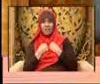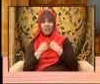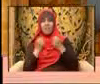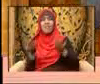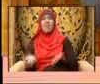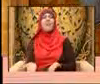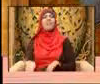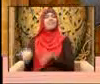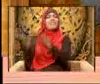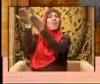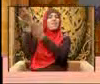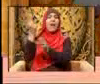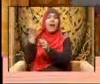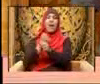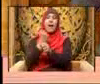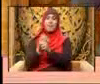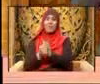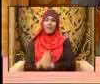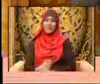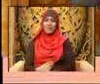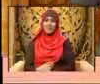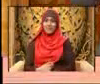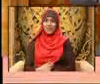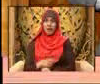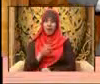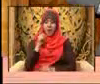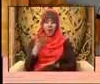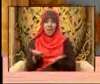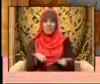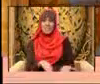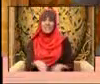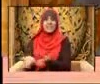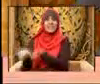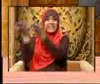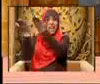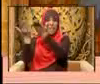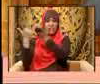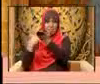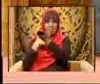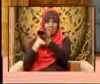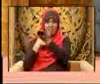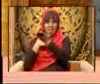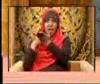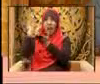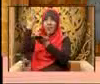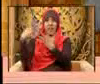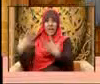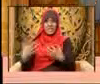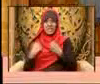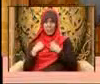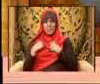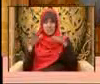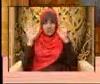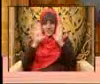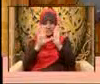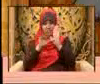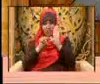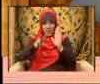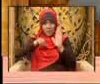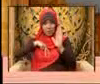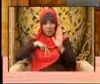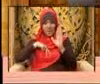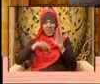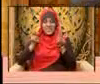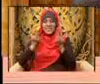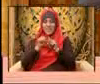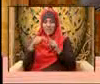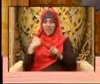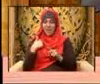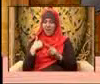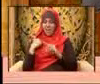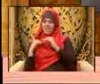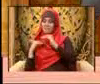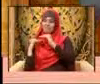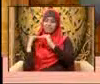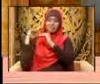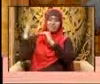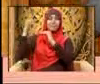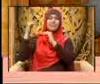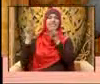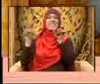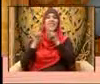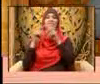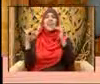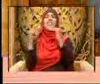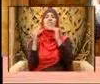وتعالى. الله عز وجل عندما يرفعها يرفع بها قدر هذا الإنسان، وعندما يرفعها يرفع بها روح